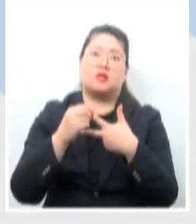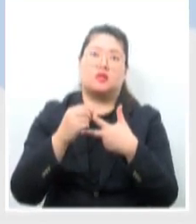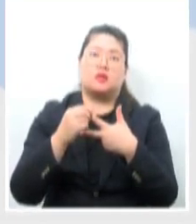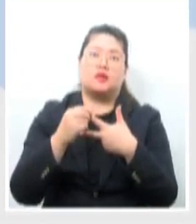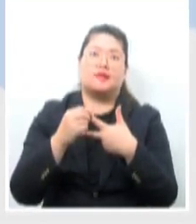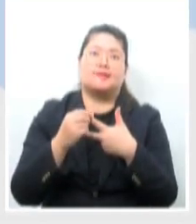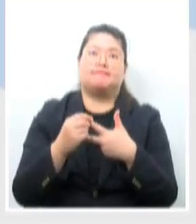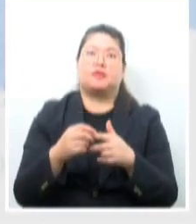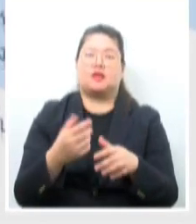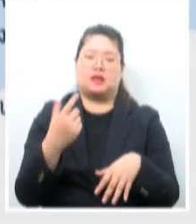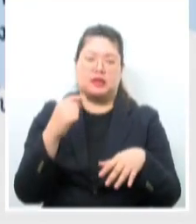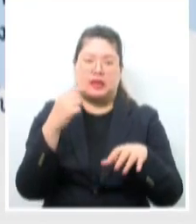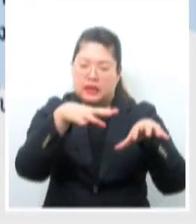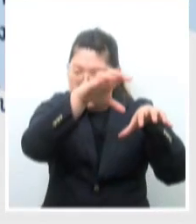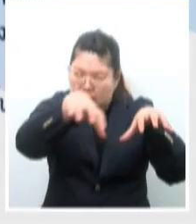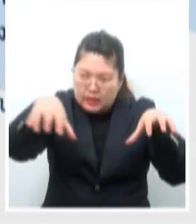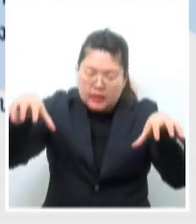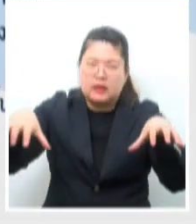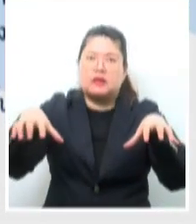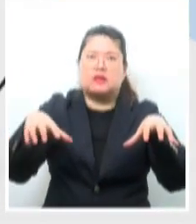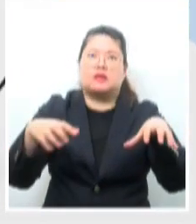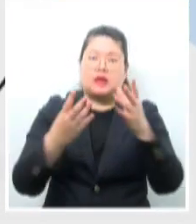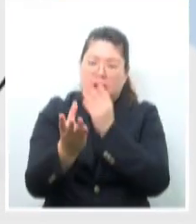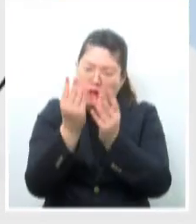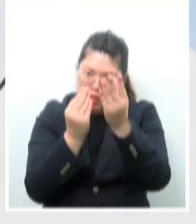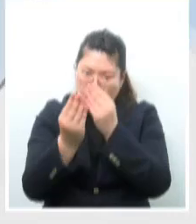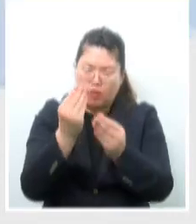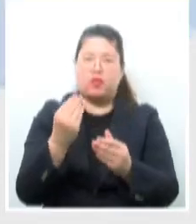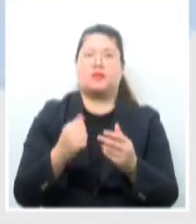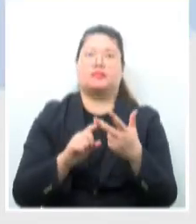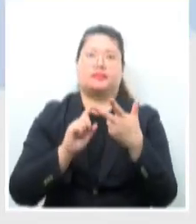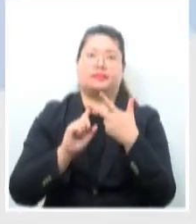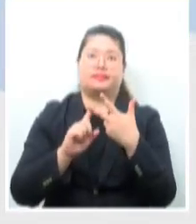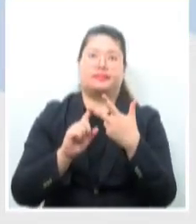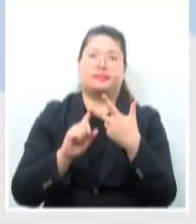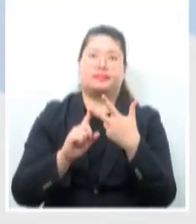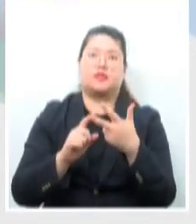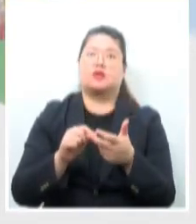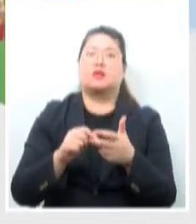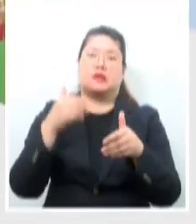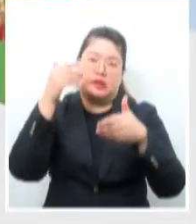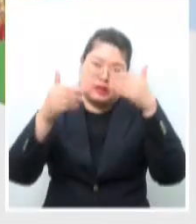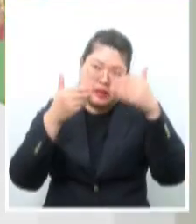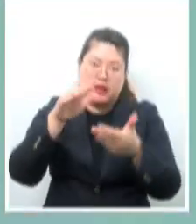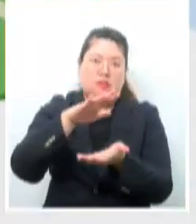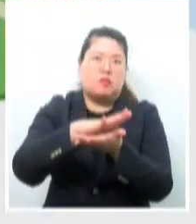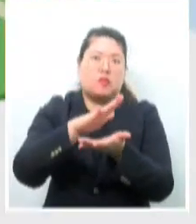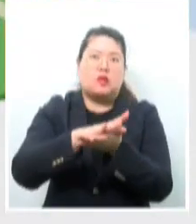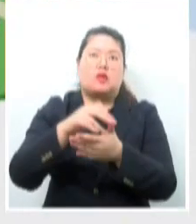วบรวมแหล่งการเรียนรู้ในเขตพัฒนาเศรษฐกิจพิเศษต่าง 3. Cool Space กิจกรรมที่ครูผู้สอน